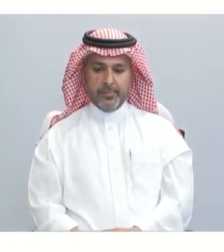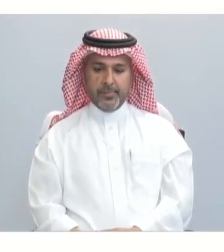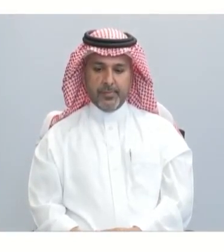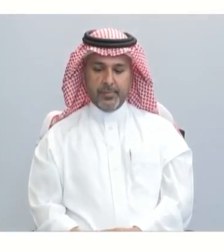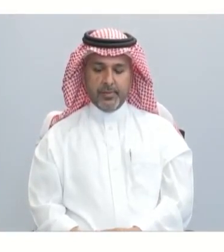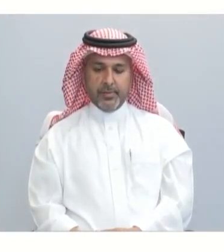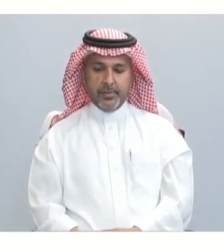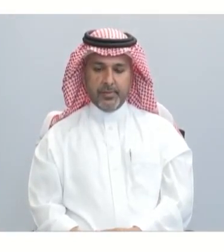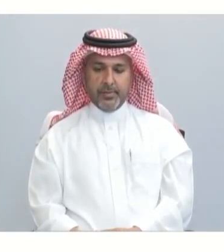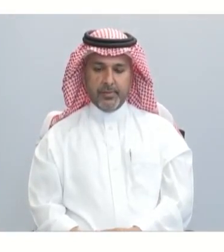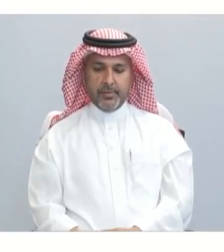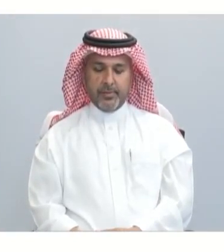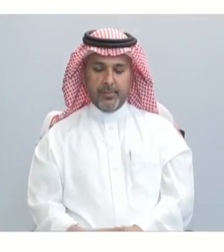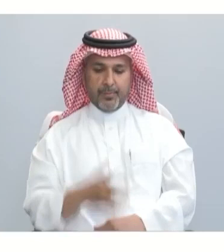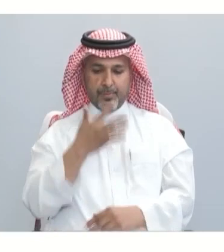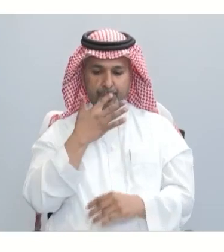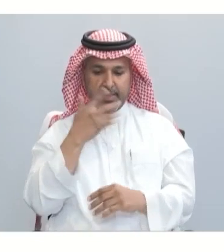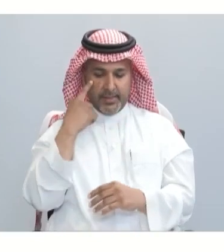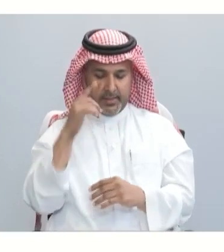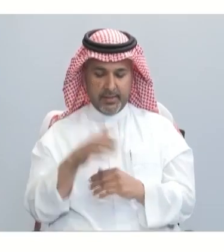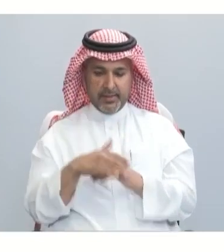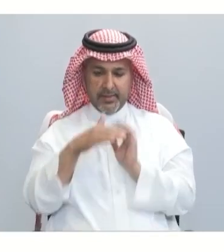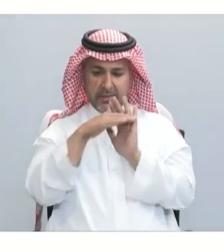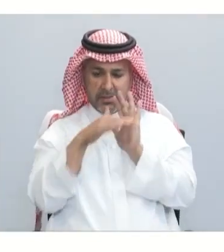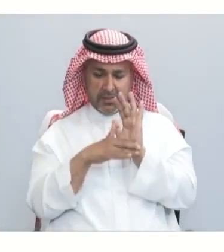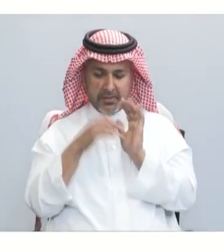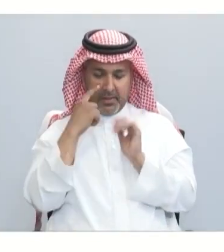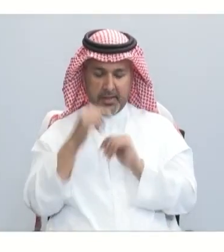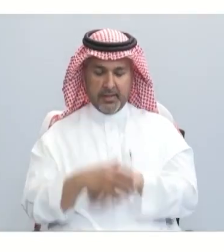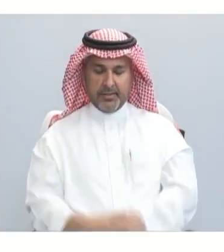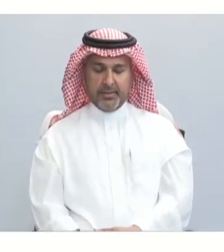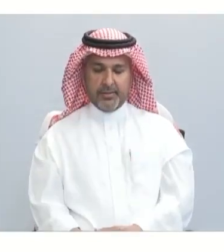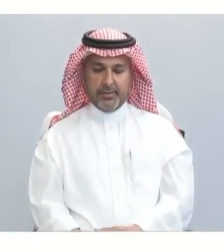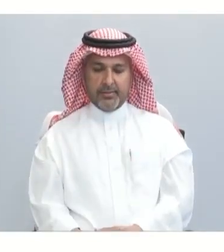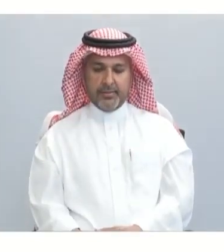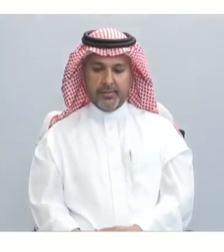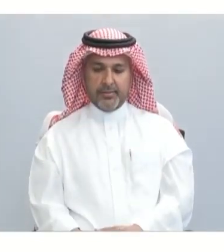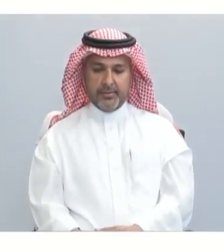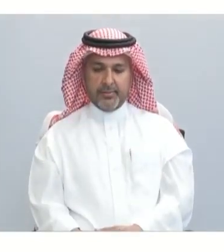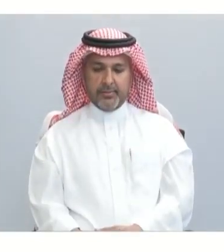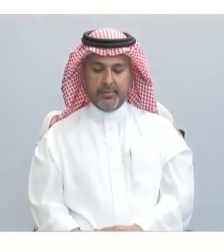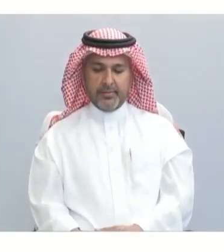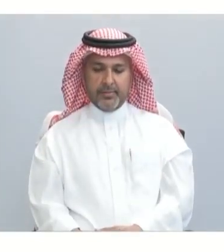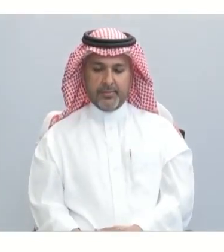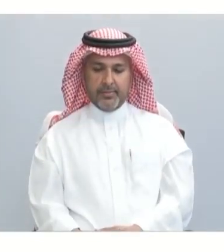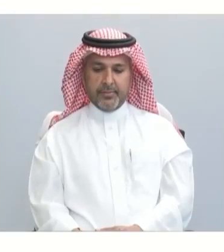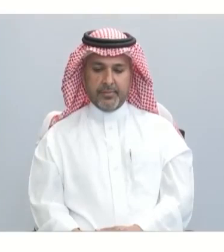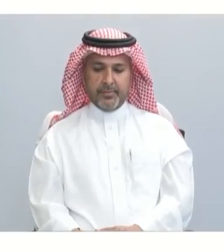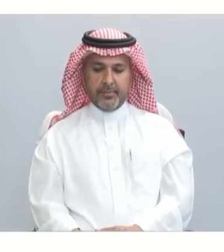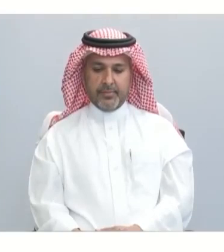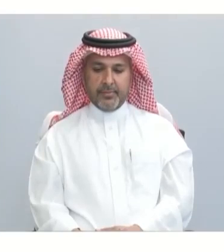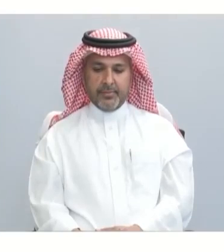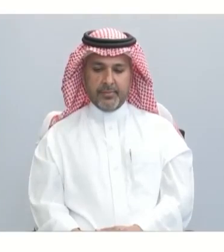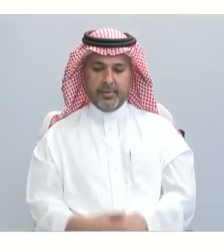البسط ثم نبسط طبعا 12 راح اوزعها 12 راح يكون